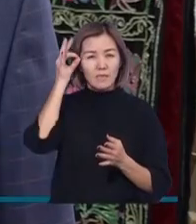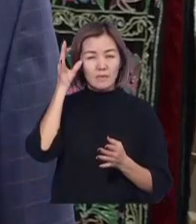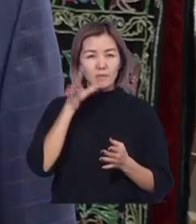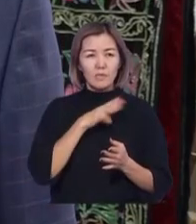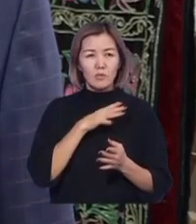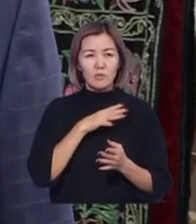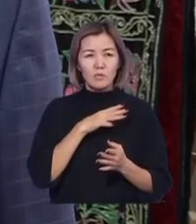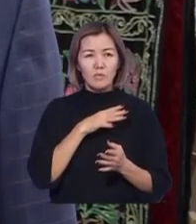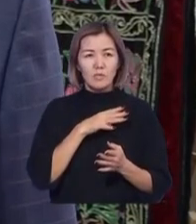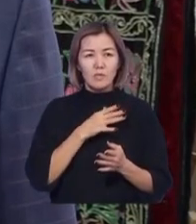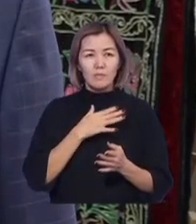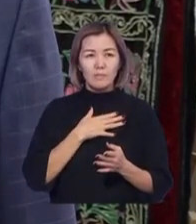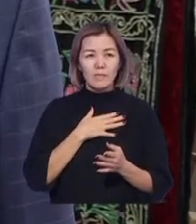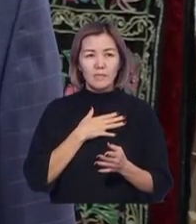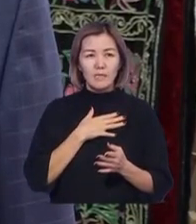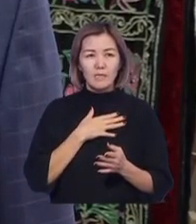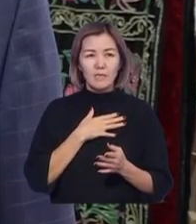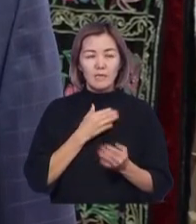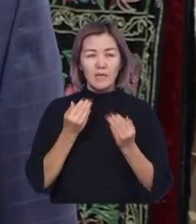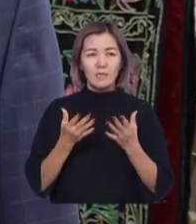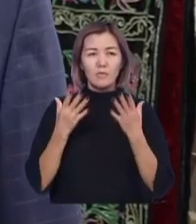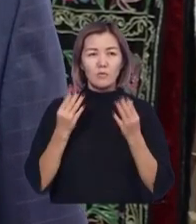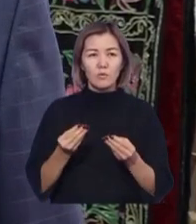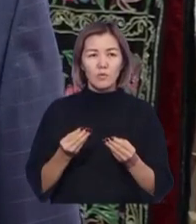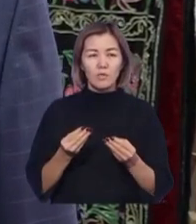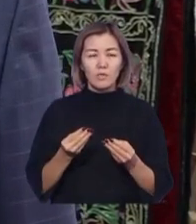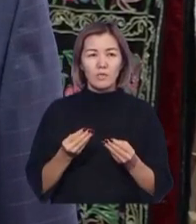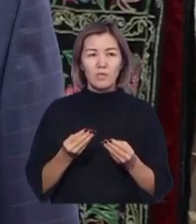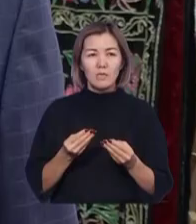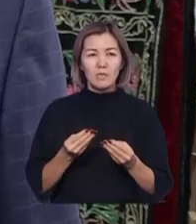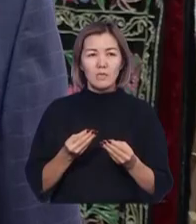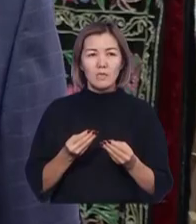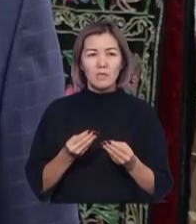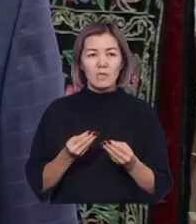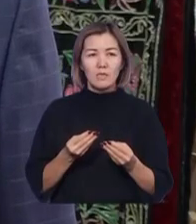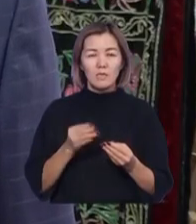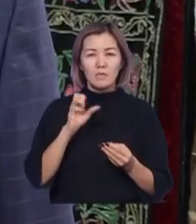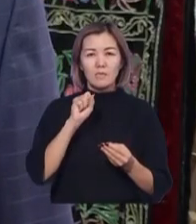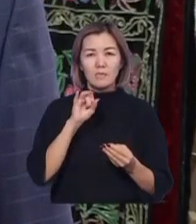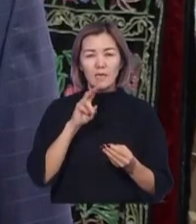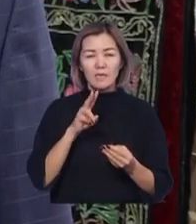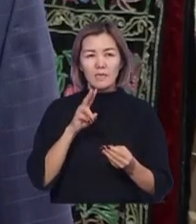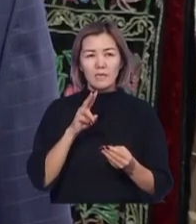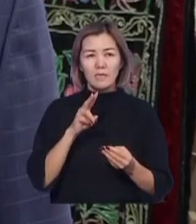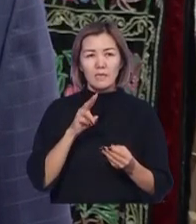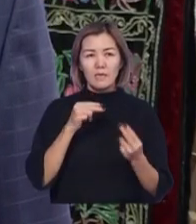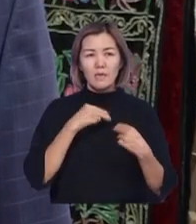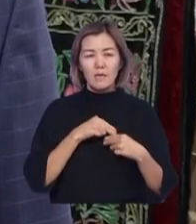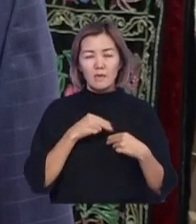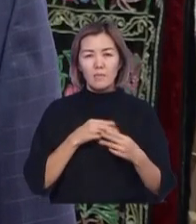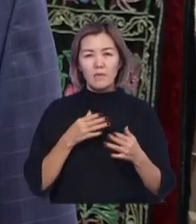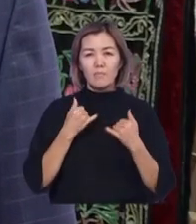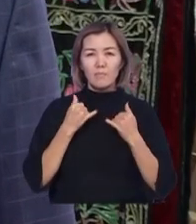түсірді. Бірге өскен, бірге жүрген уақытта. Енді Сайын ағамыздың еңбегін бәрін